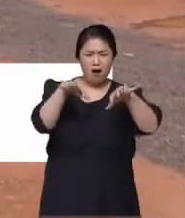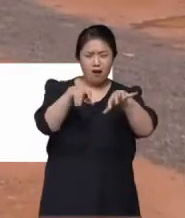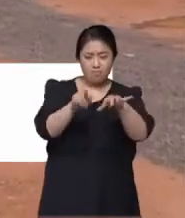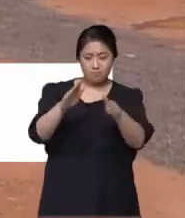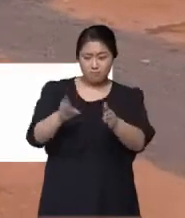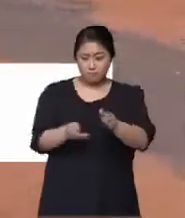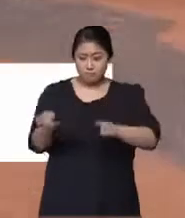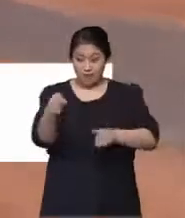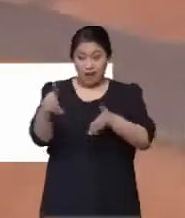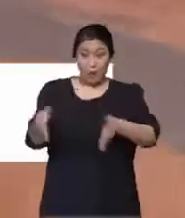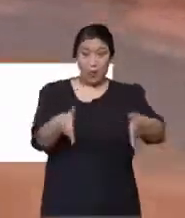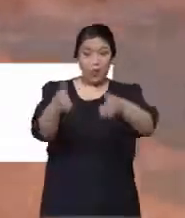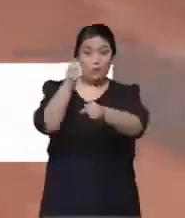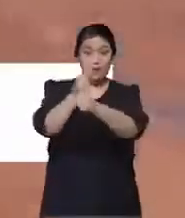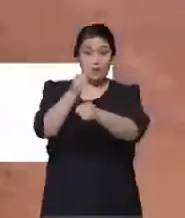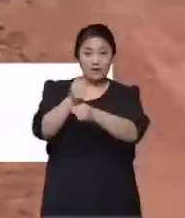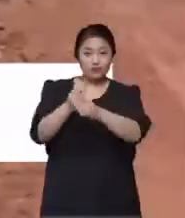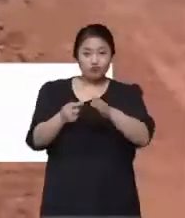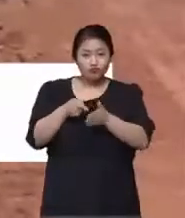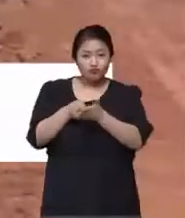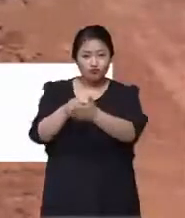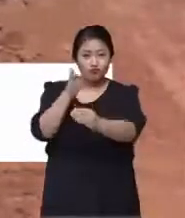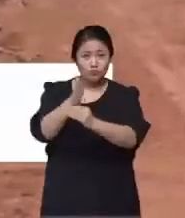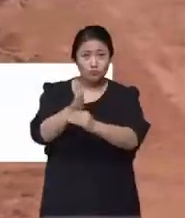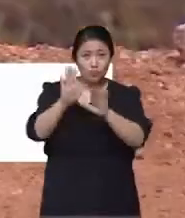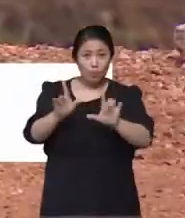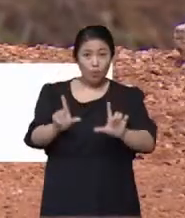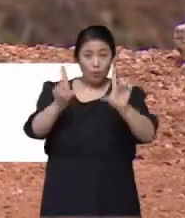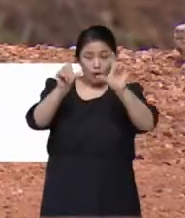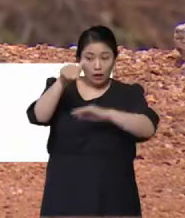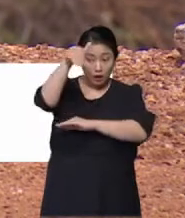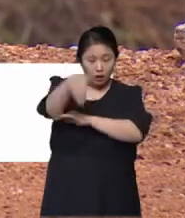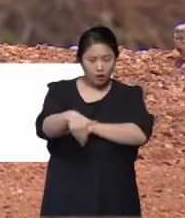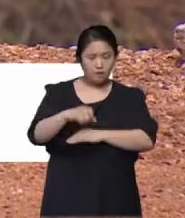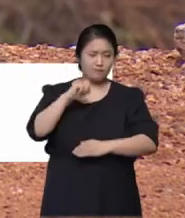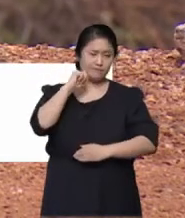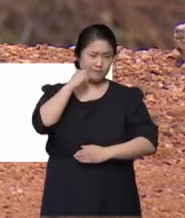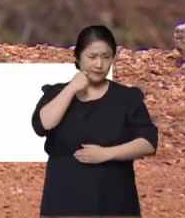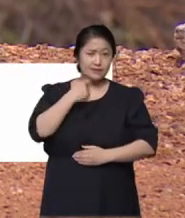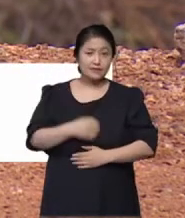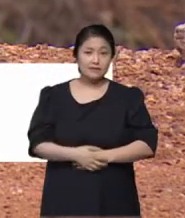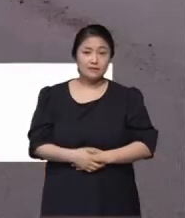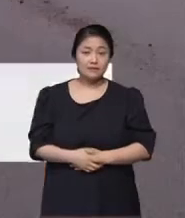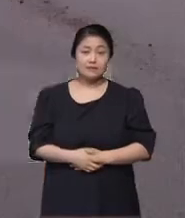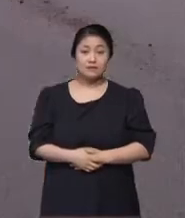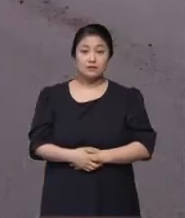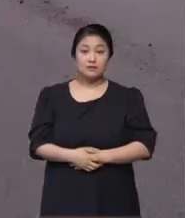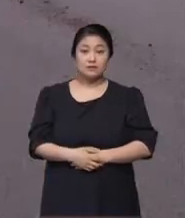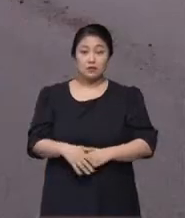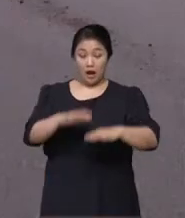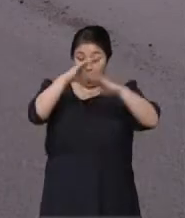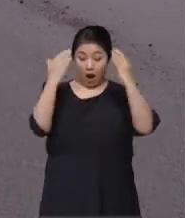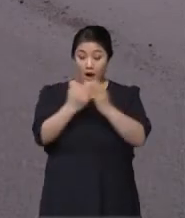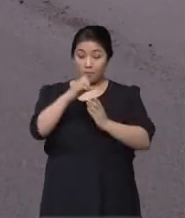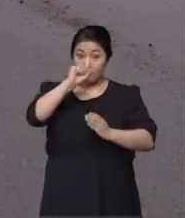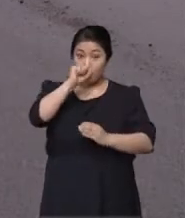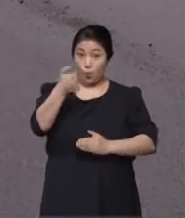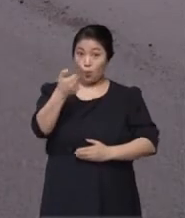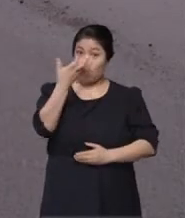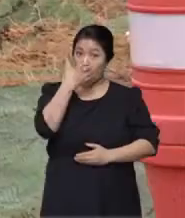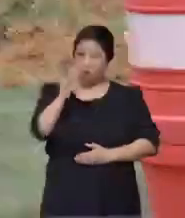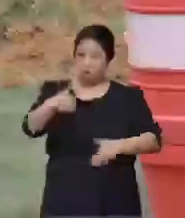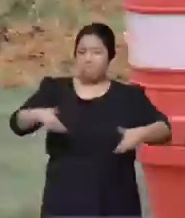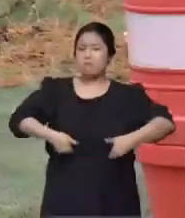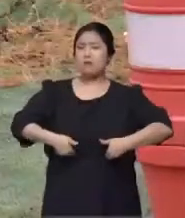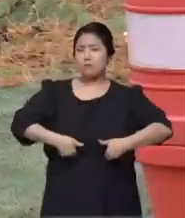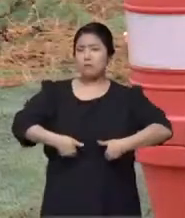위한 우회도로 설치 사업이 추진되고 있는데 올해 첫 삽을 뜨기 어렵게 됐습니다. 전체 사업비가 50억 원